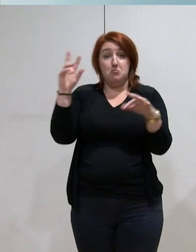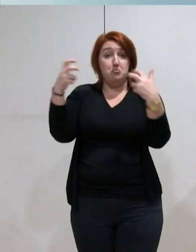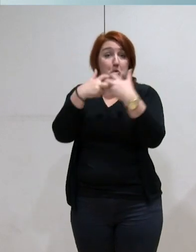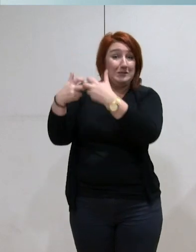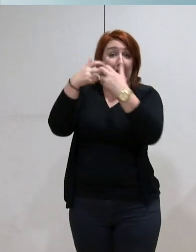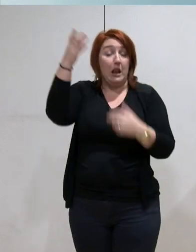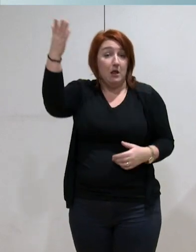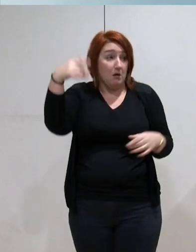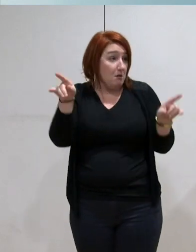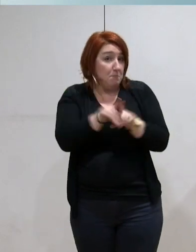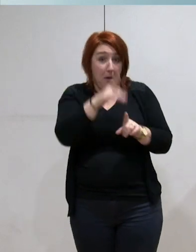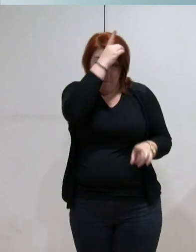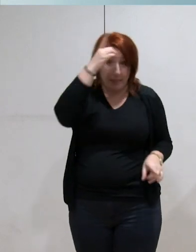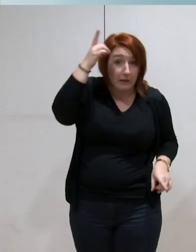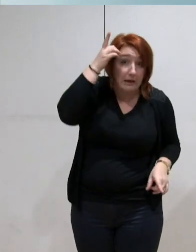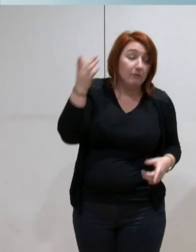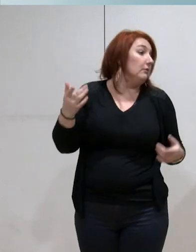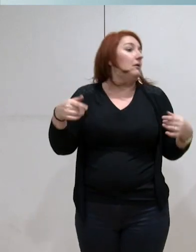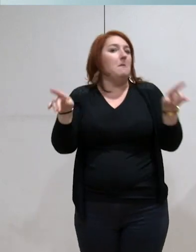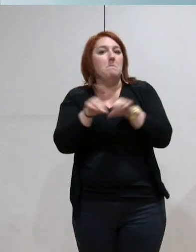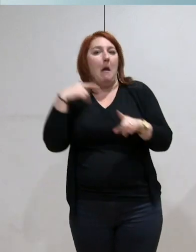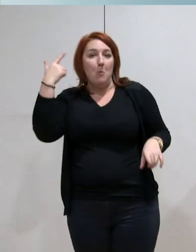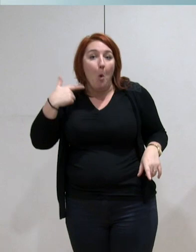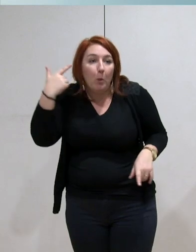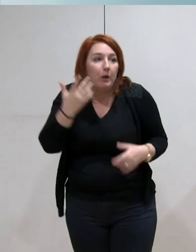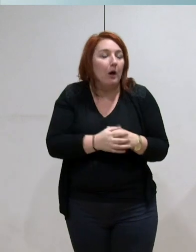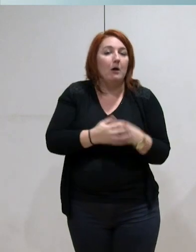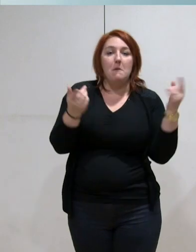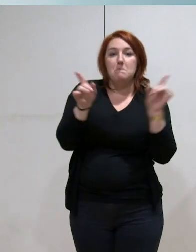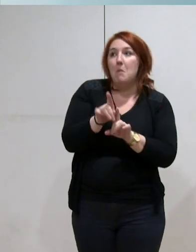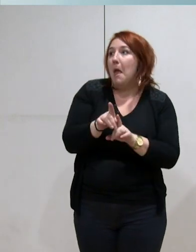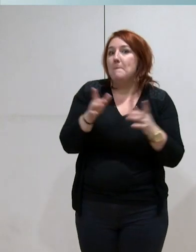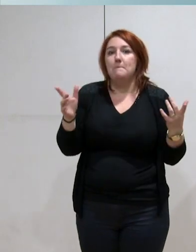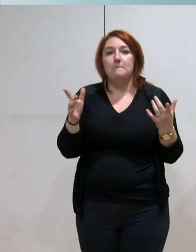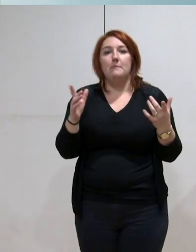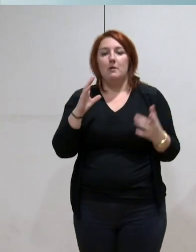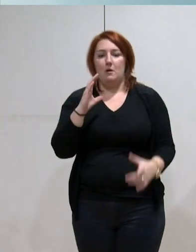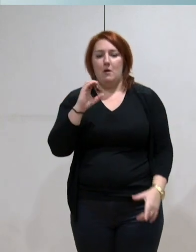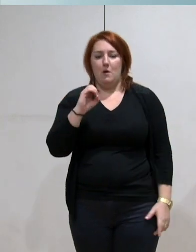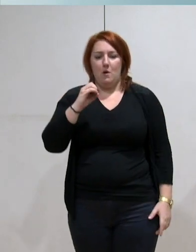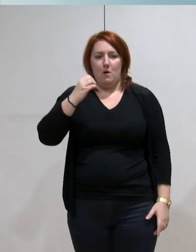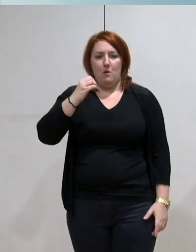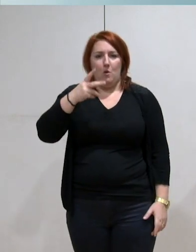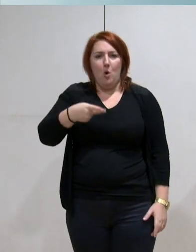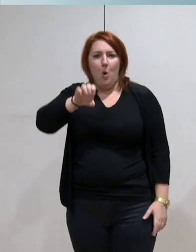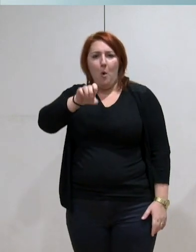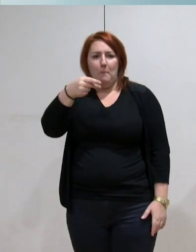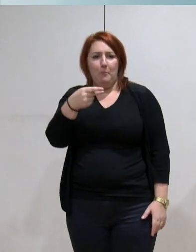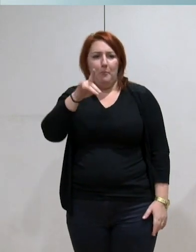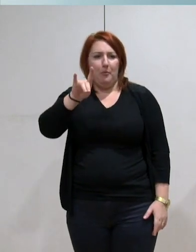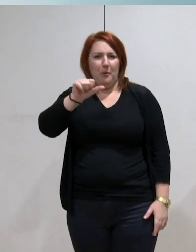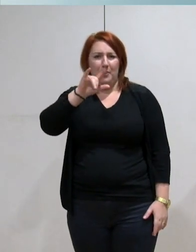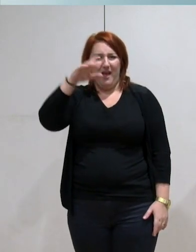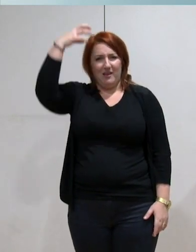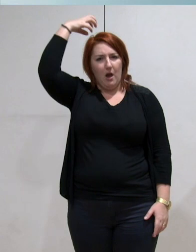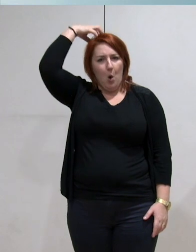fait à Madrid à l'instar de ce qui se fait à Londres à l'instar de ce qui se fait à copenhag nous avons effectivement en cette